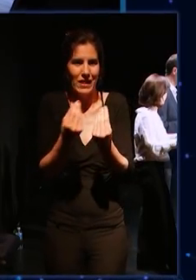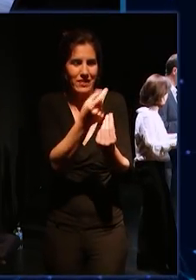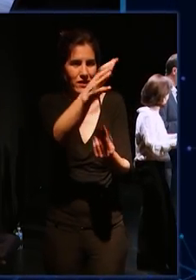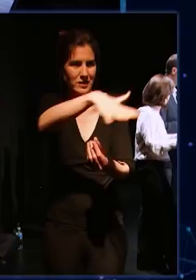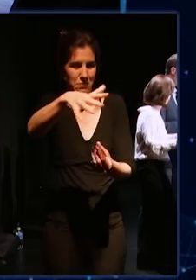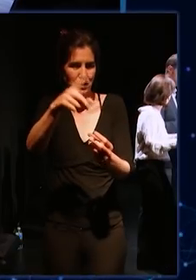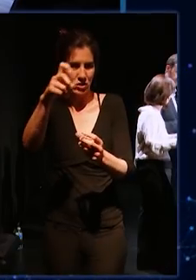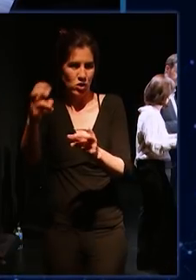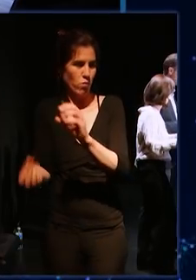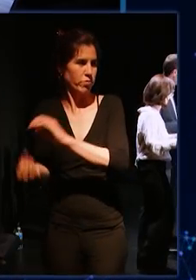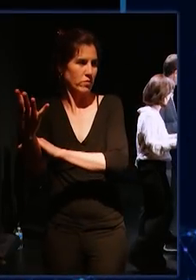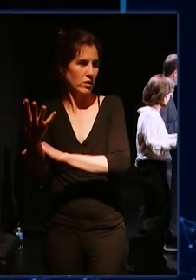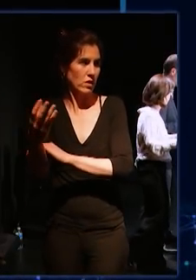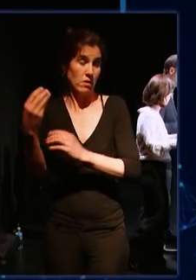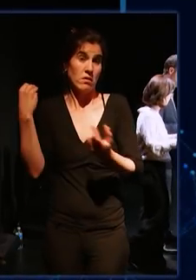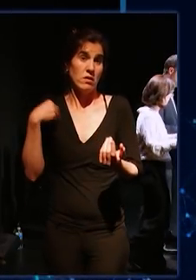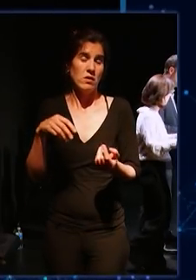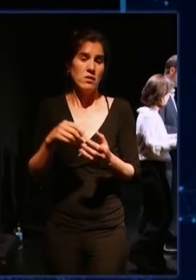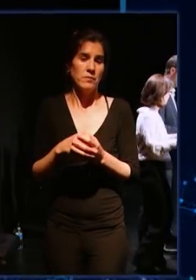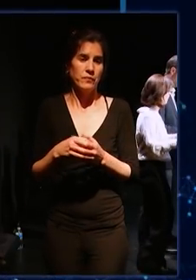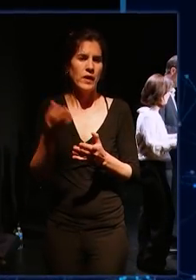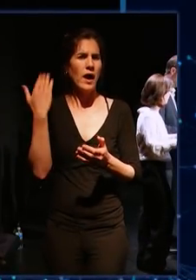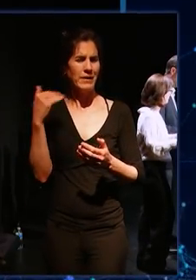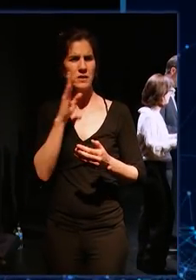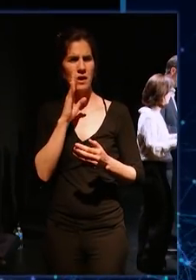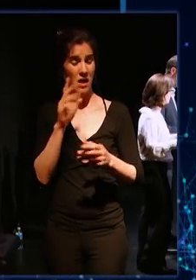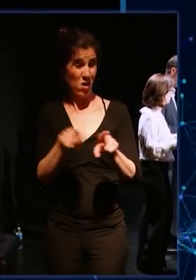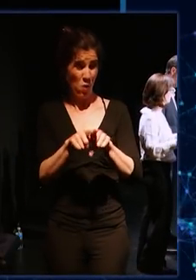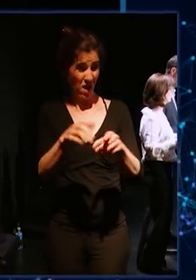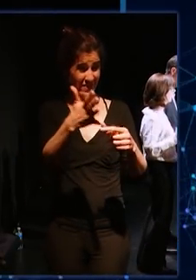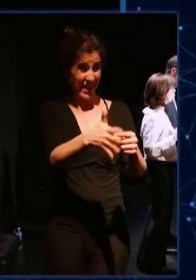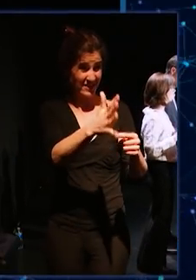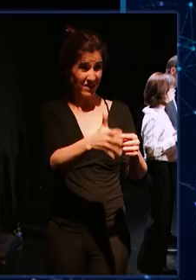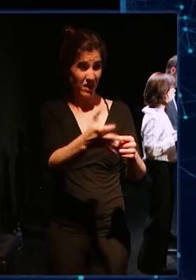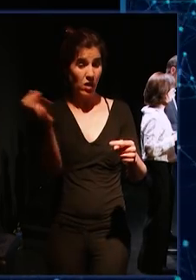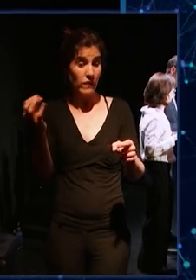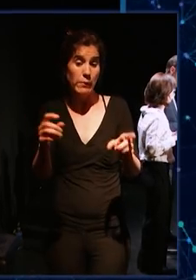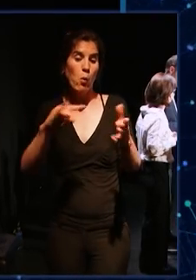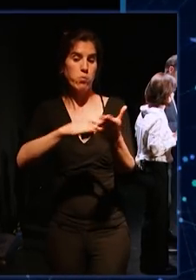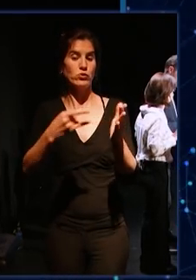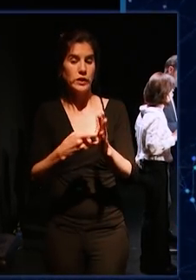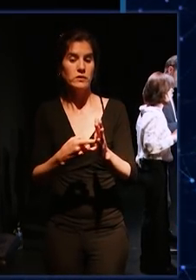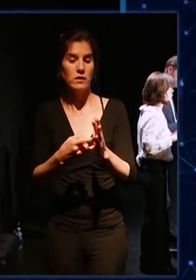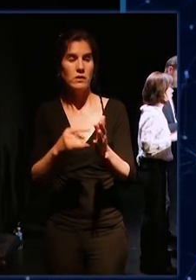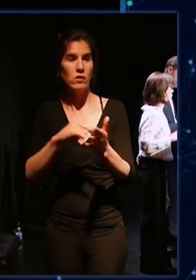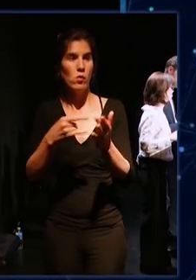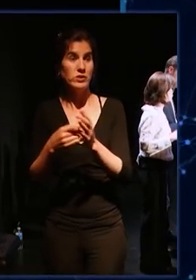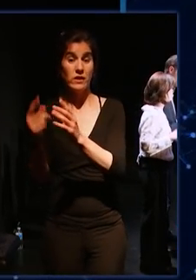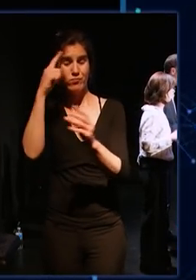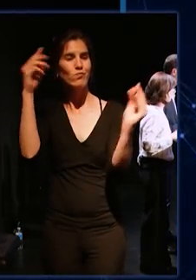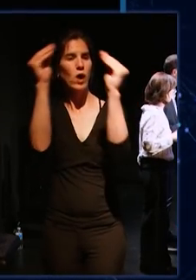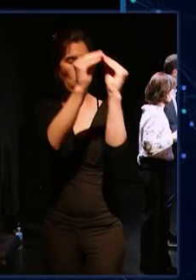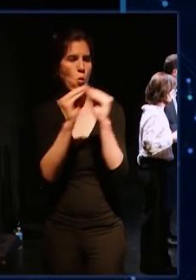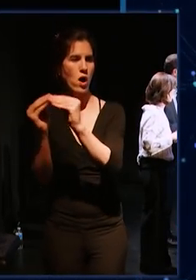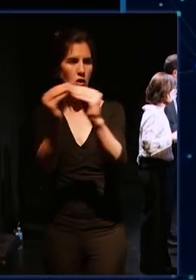tu dels diners, efectivament, passa com el que abans parlàvem de la tèxtil. Ha de ser un projecte de comú acord. Ha de ser un